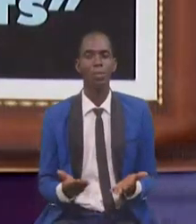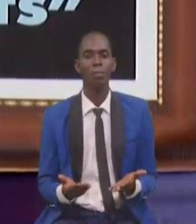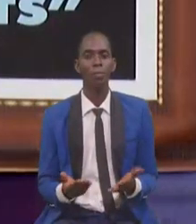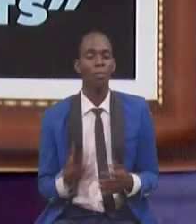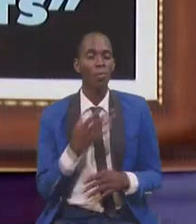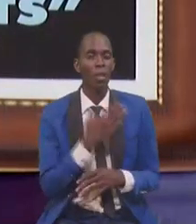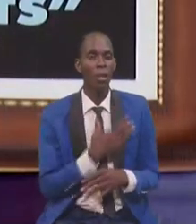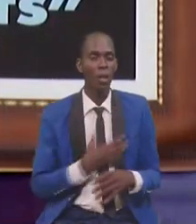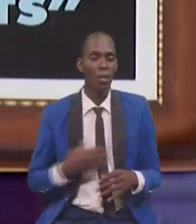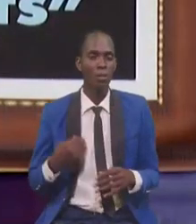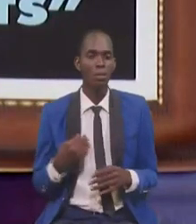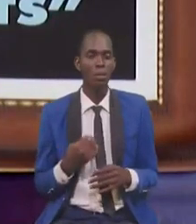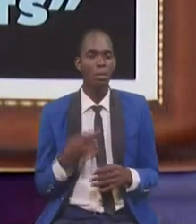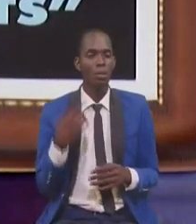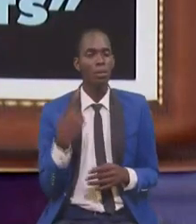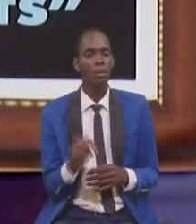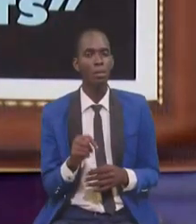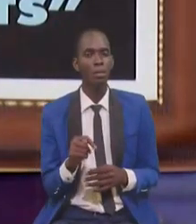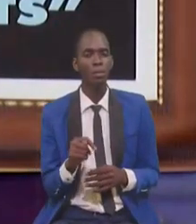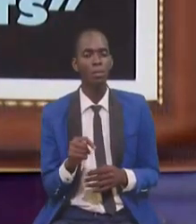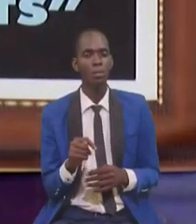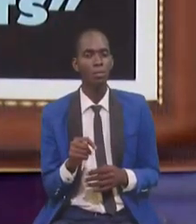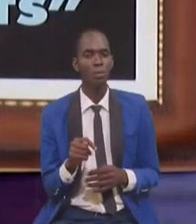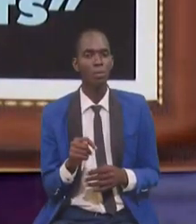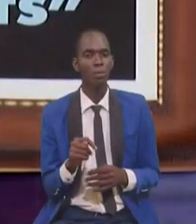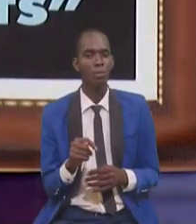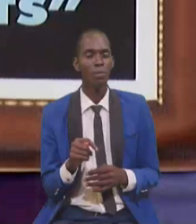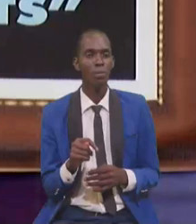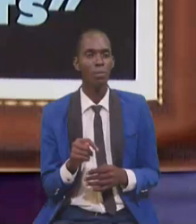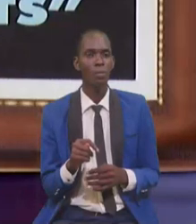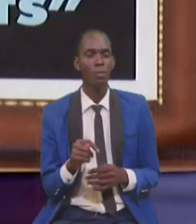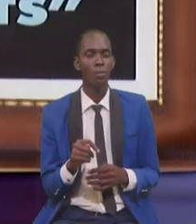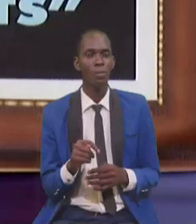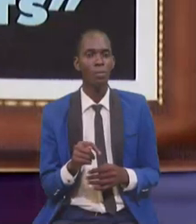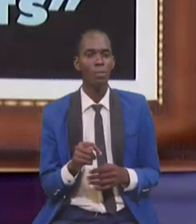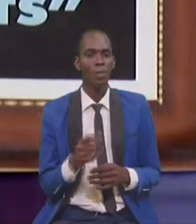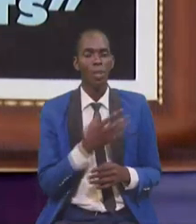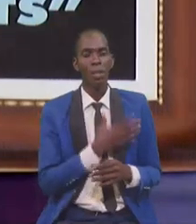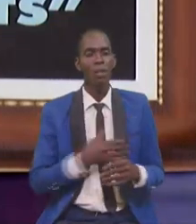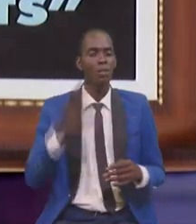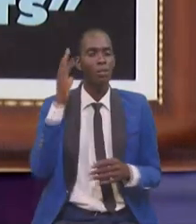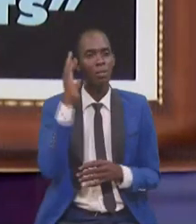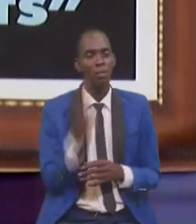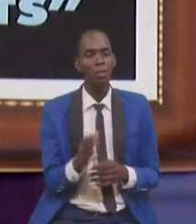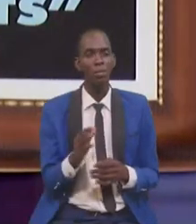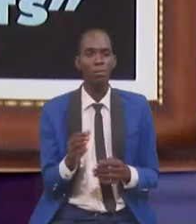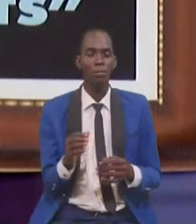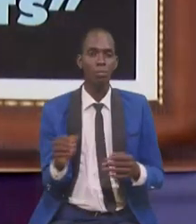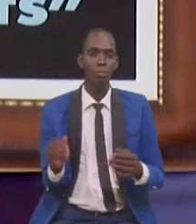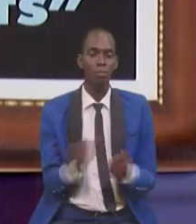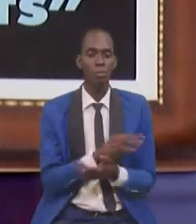prophètes contemporains. La reine du Midi se lèvera au jour du jugement avec cette génération et